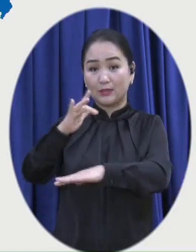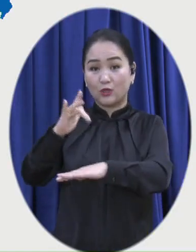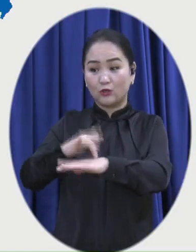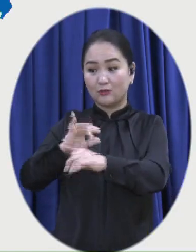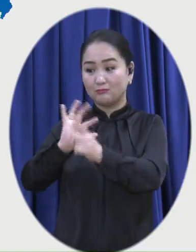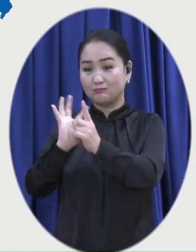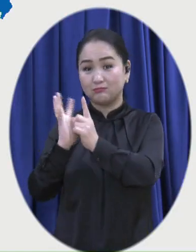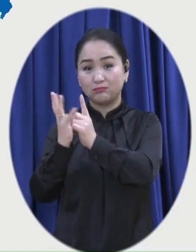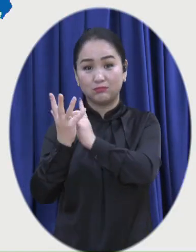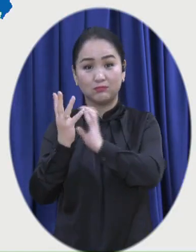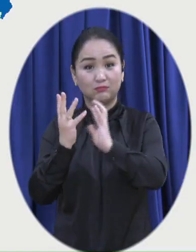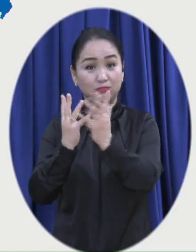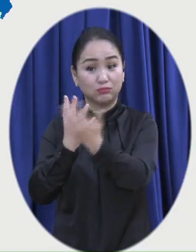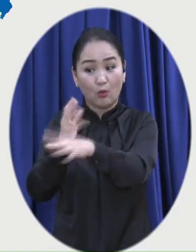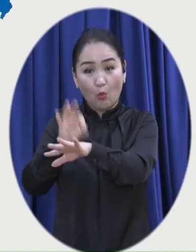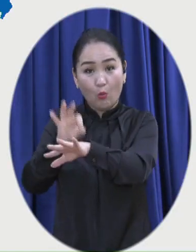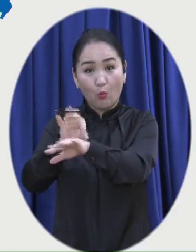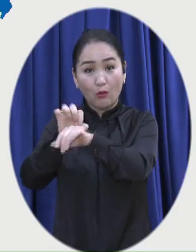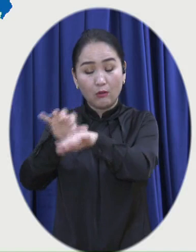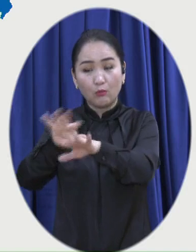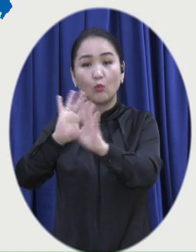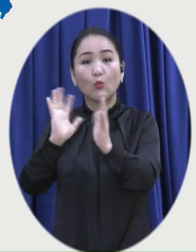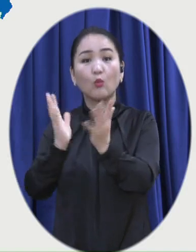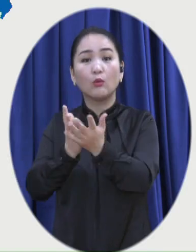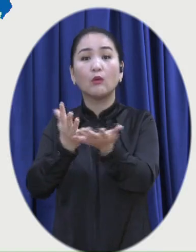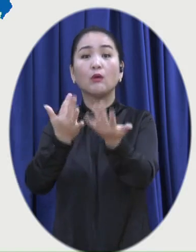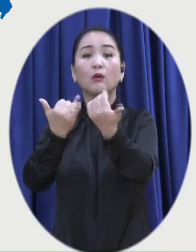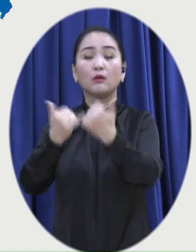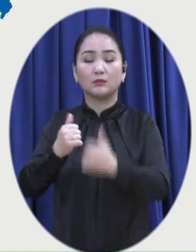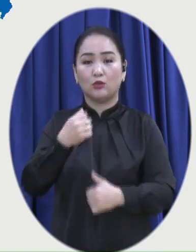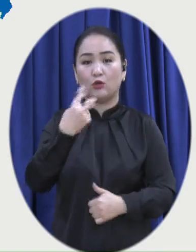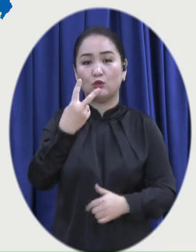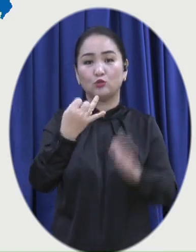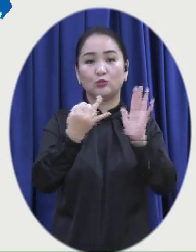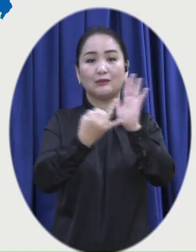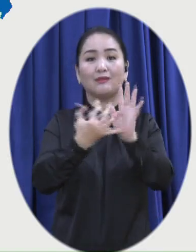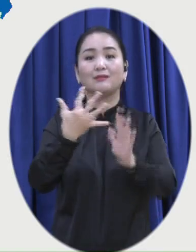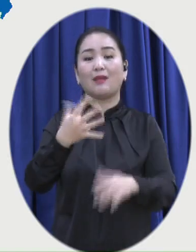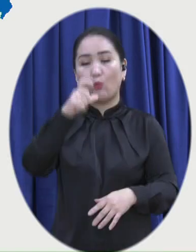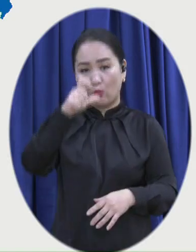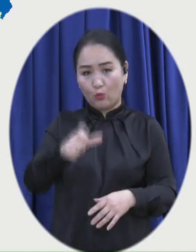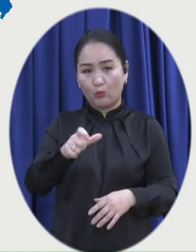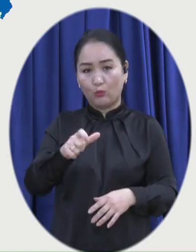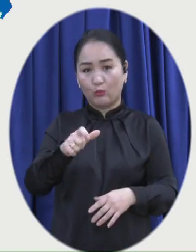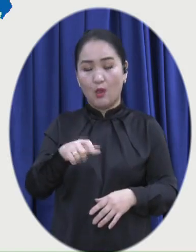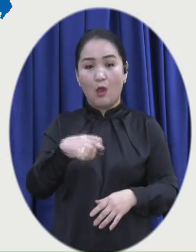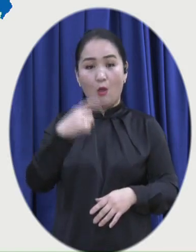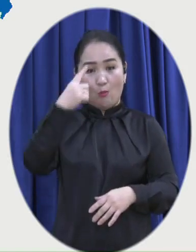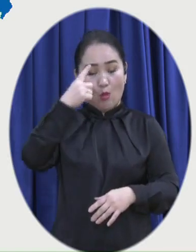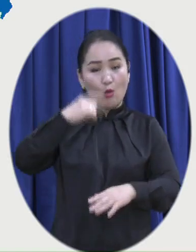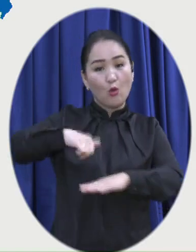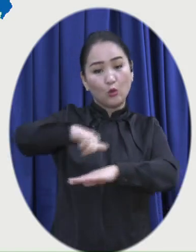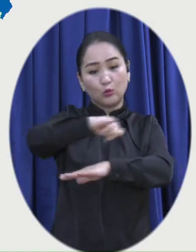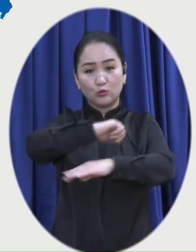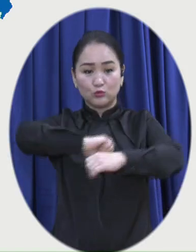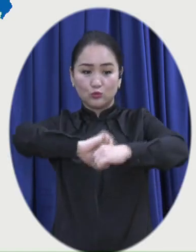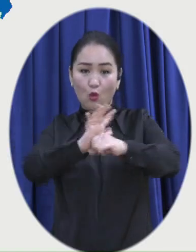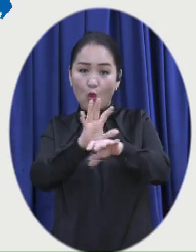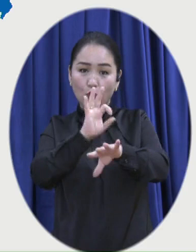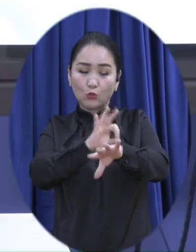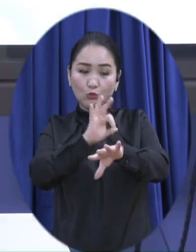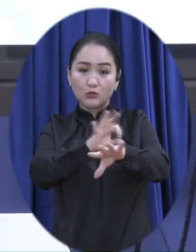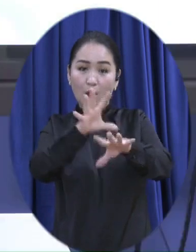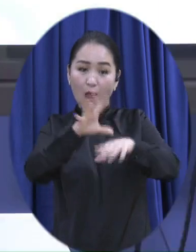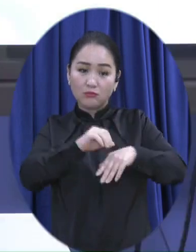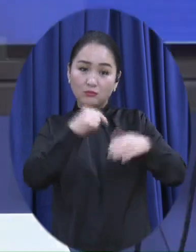өвчлийн тохиолдол, нийт тохиолдол 275 боллоо. За Монгол улсад бол нийт батлагдсан коронавирус